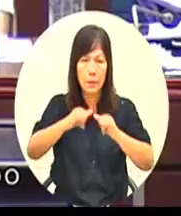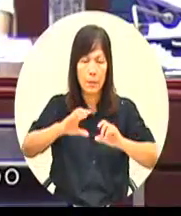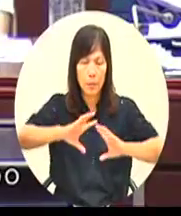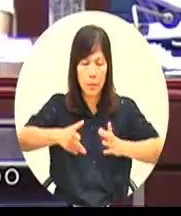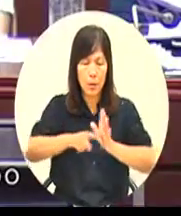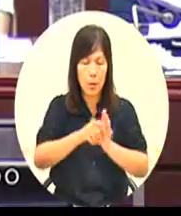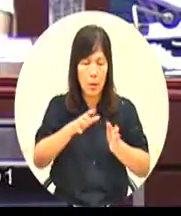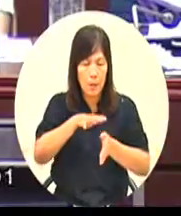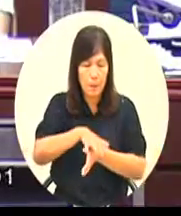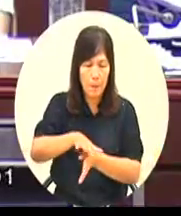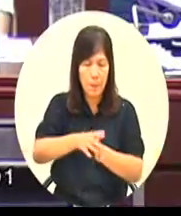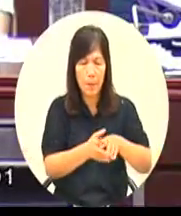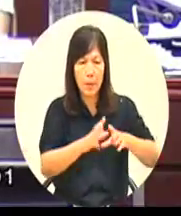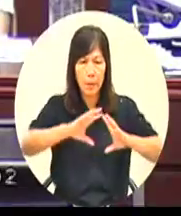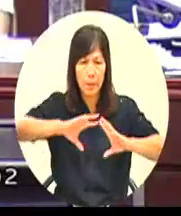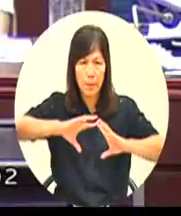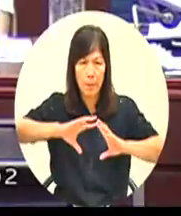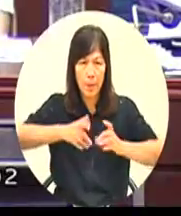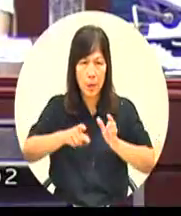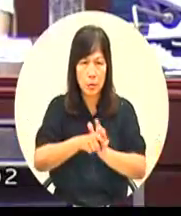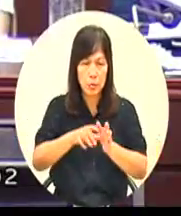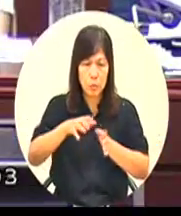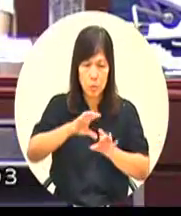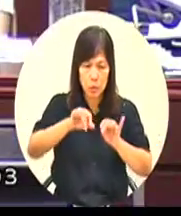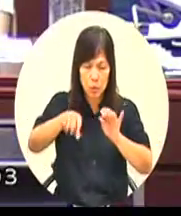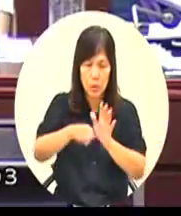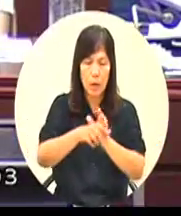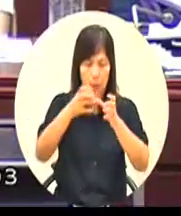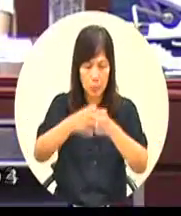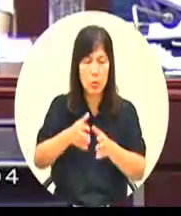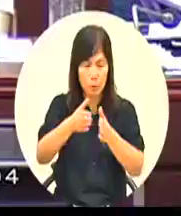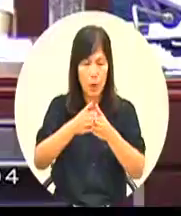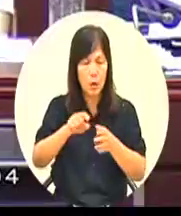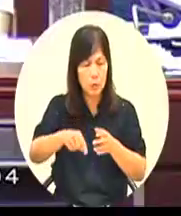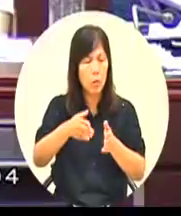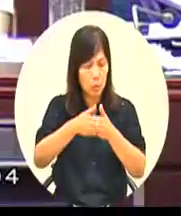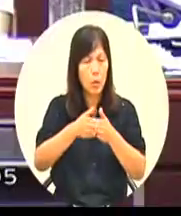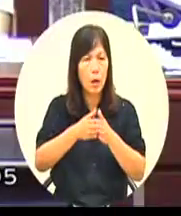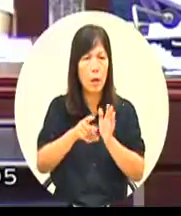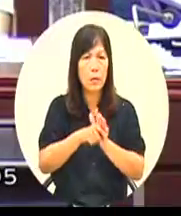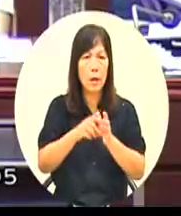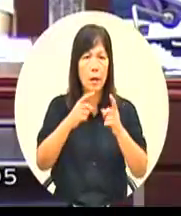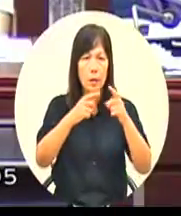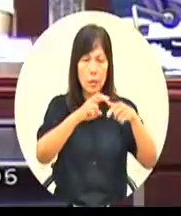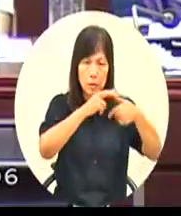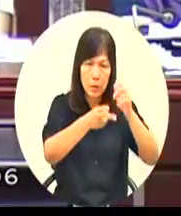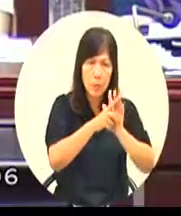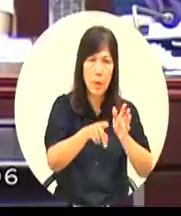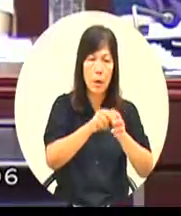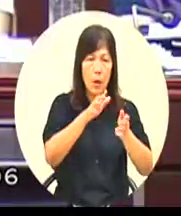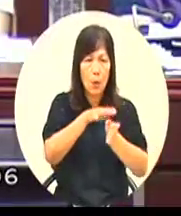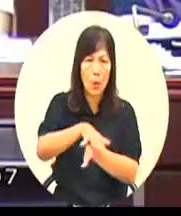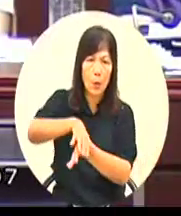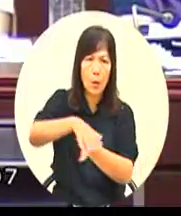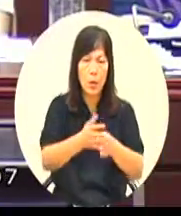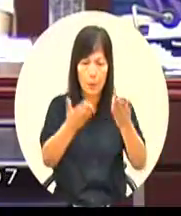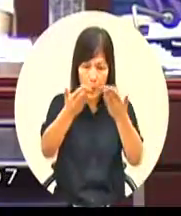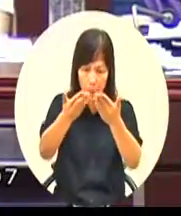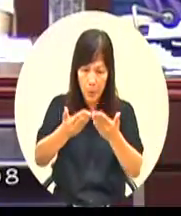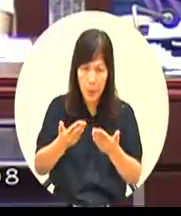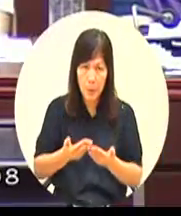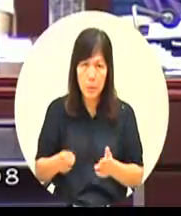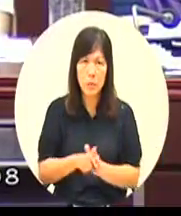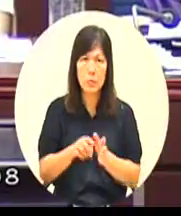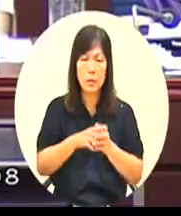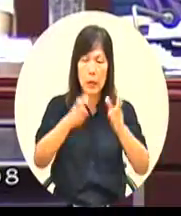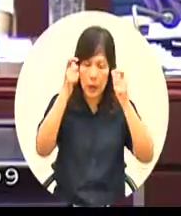估来建制这个冰球场，那这个其实很被需要，你把它跟这个人武的滑轮溜冰场来对照，其实如果